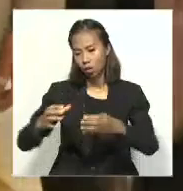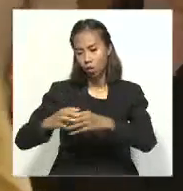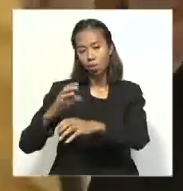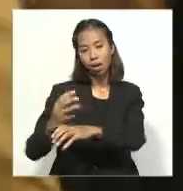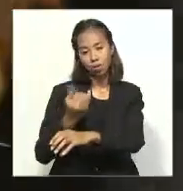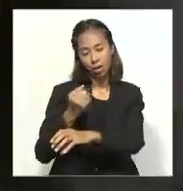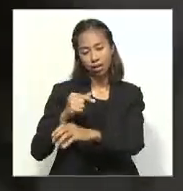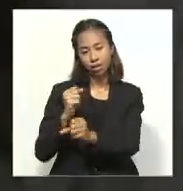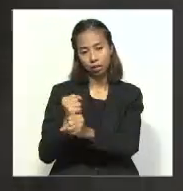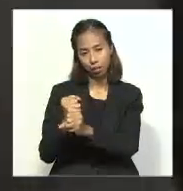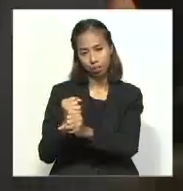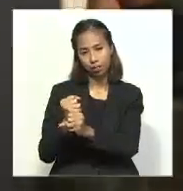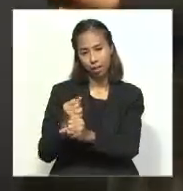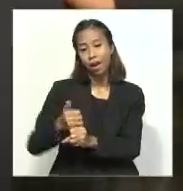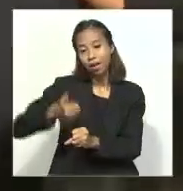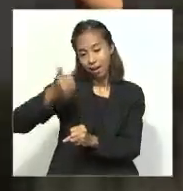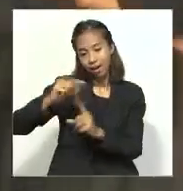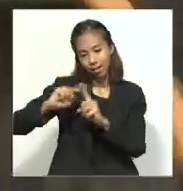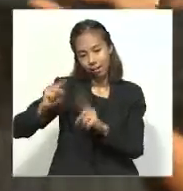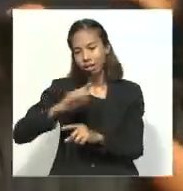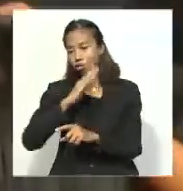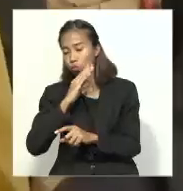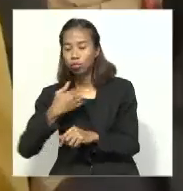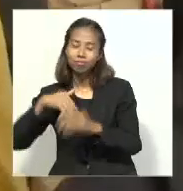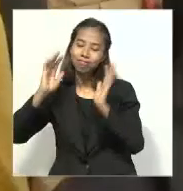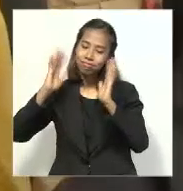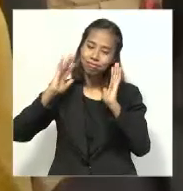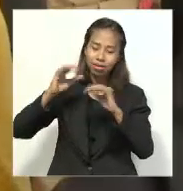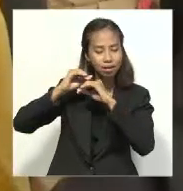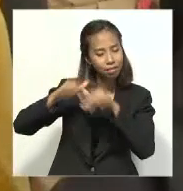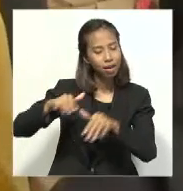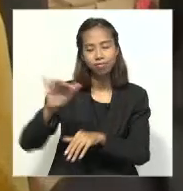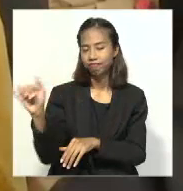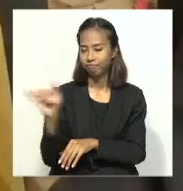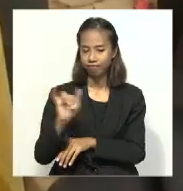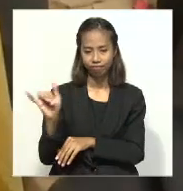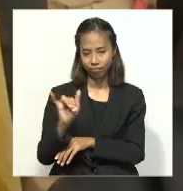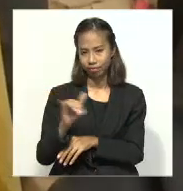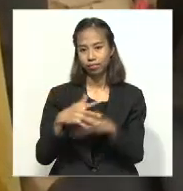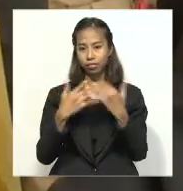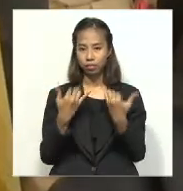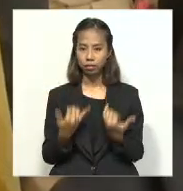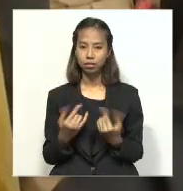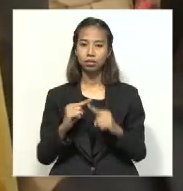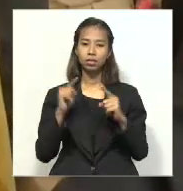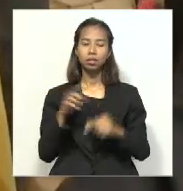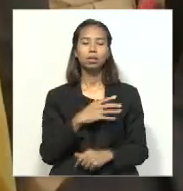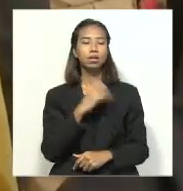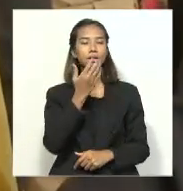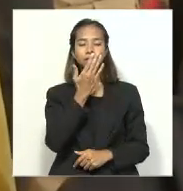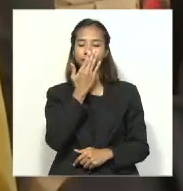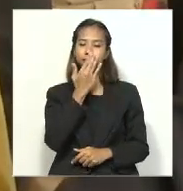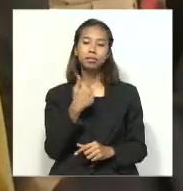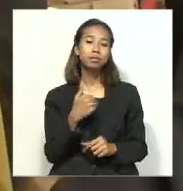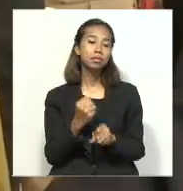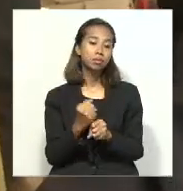ทำได้แต่ยังคงห้ามหาเสียงในทุกกรณีโดยเฉพาะในโซเชียลมีเดียขณะที่ส่วนตัวยังคงสงวนท่าทีทางการเมืองขอ